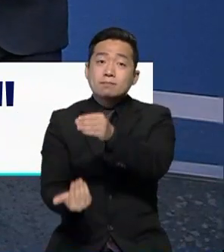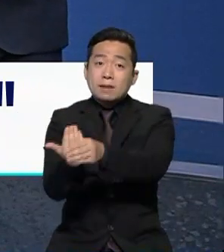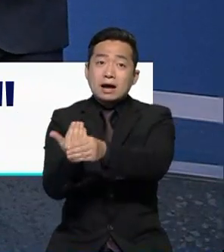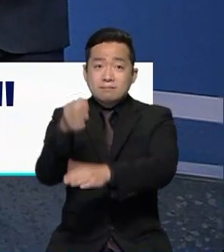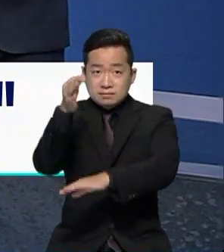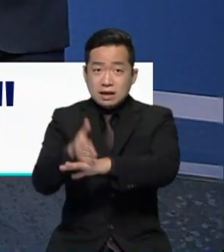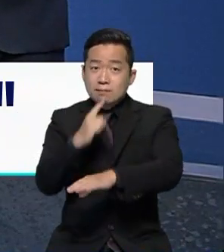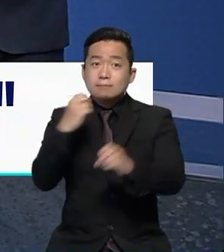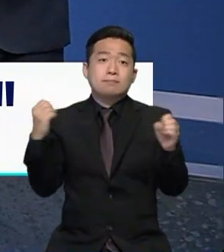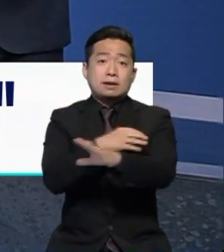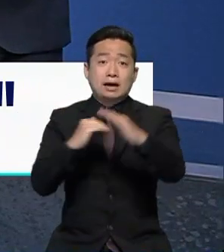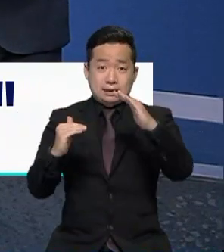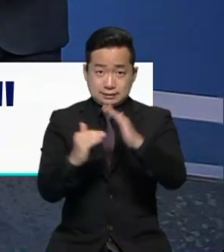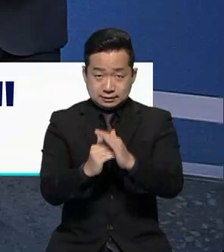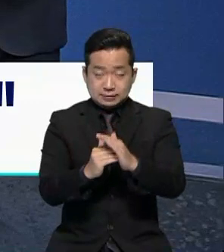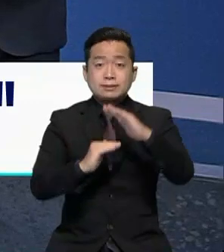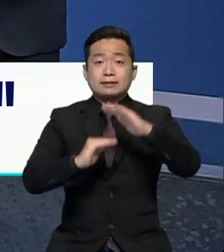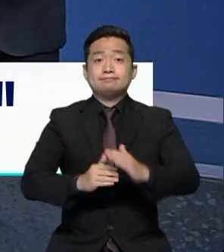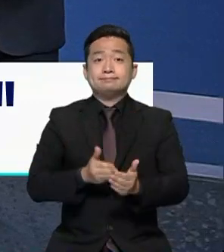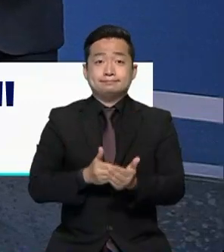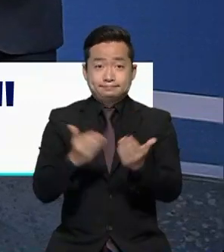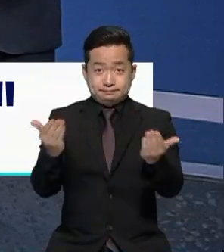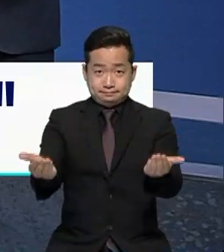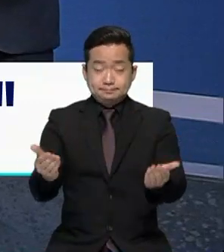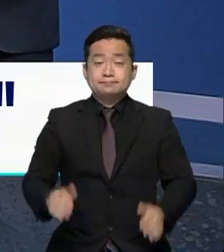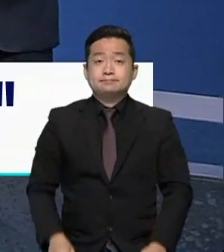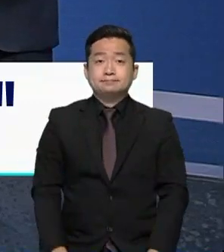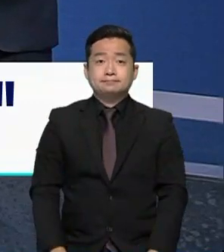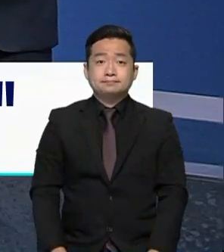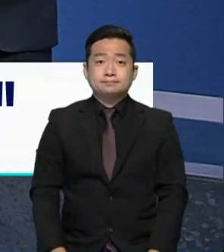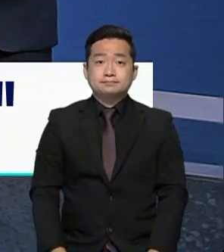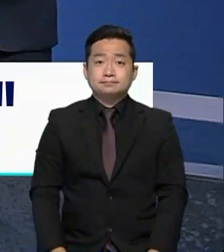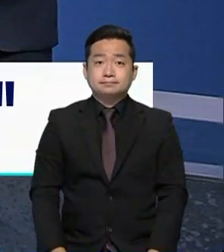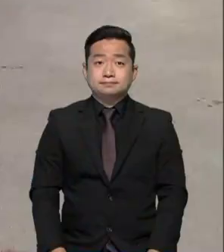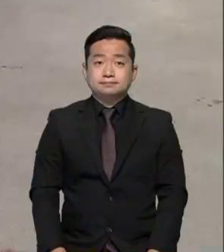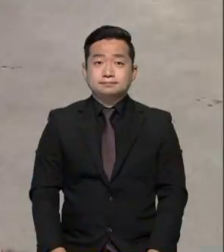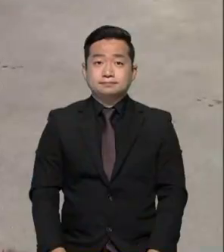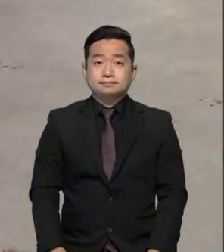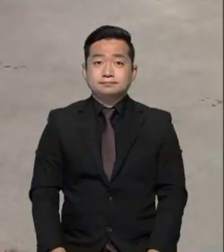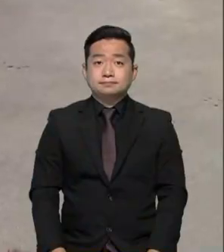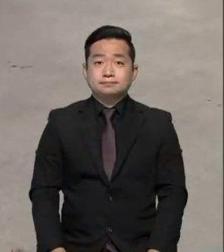사과하라고 받아쳤습니다. 계속해서 강민우 기자가 보도합니다.